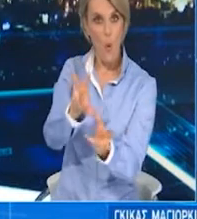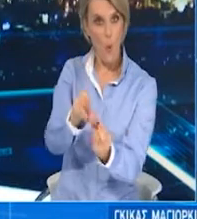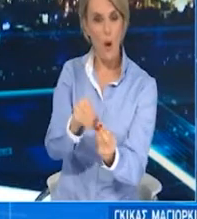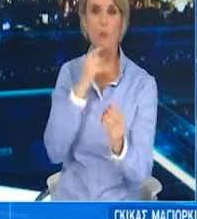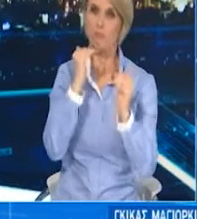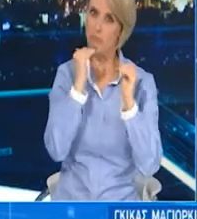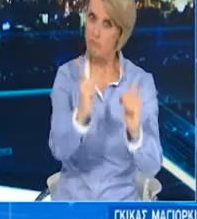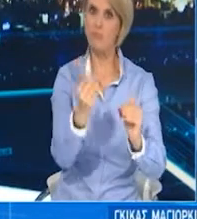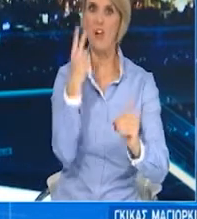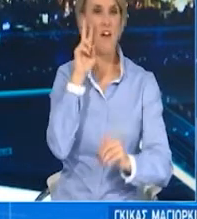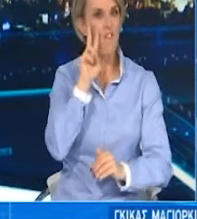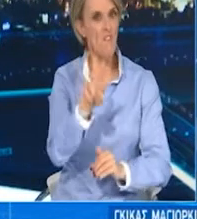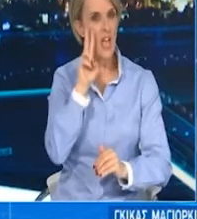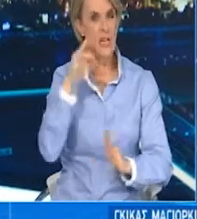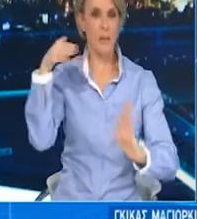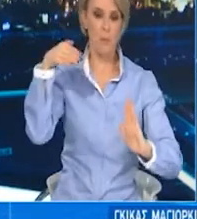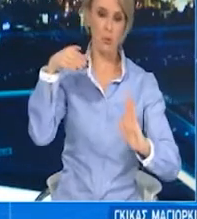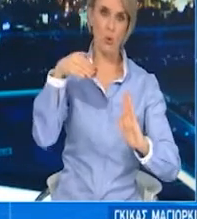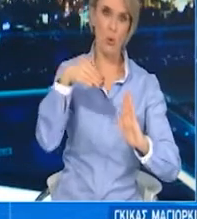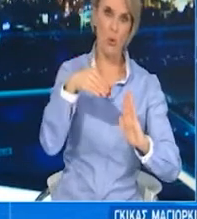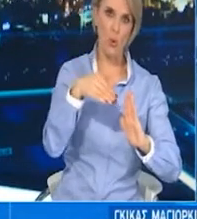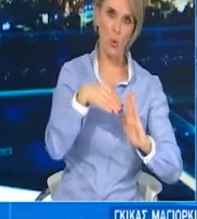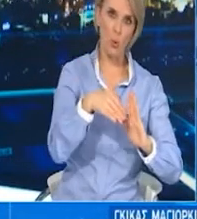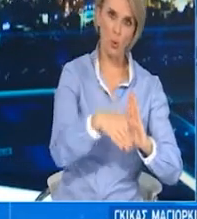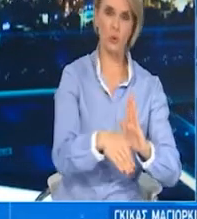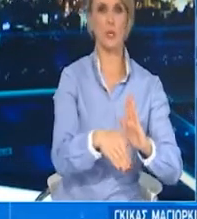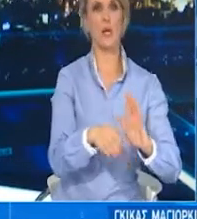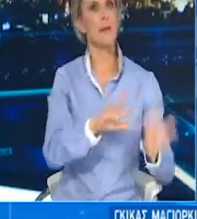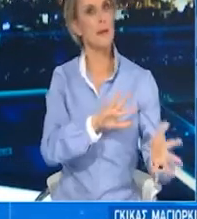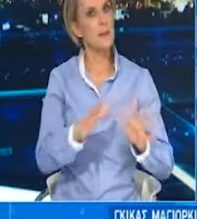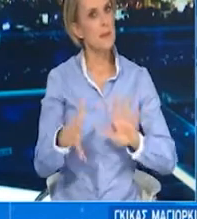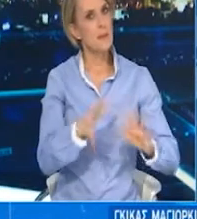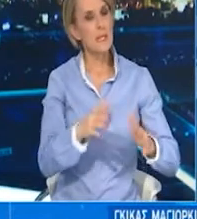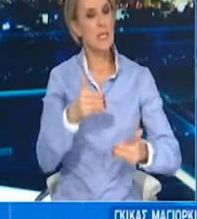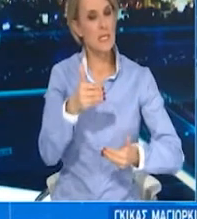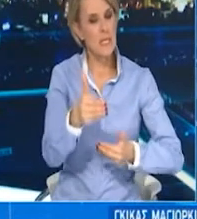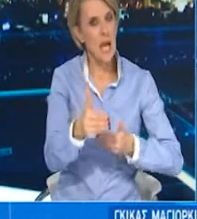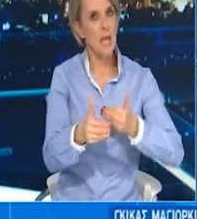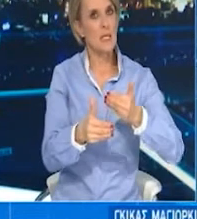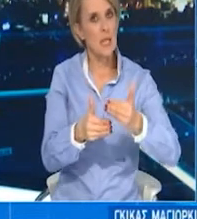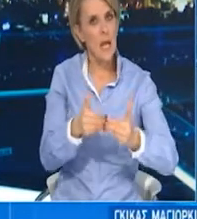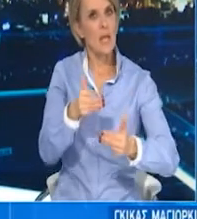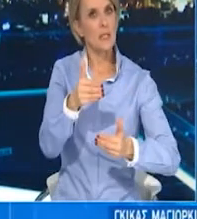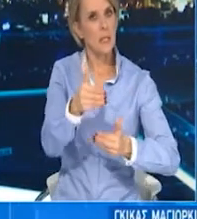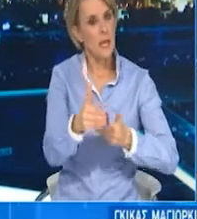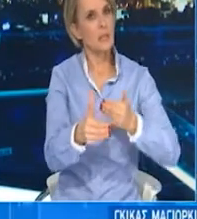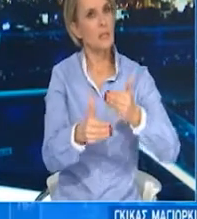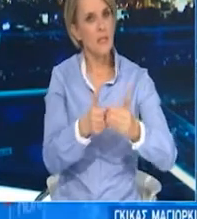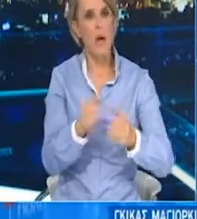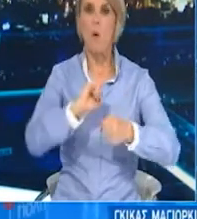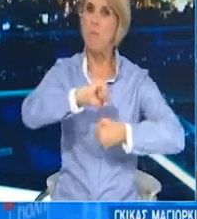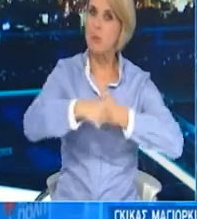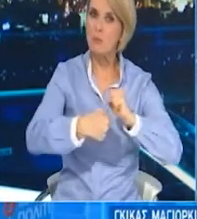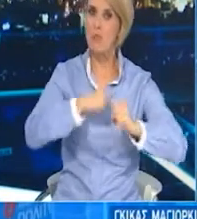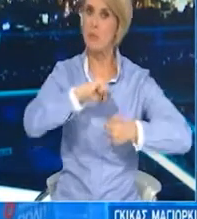να έχει πτωτική πορεία, ωστόσο ο ρυθμός μείωσης της νοσηρότητας κατά απόλυτη τιμή εξακολουθεί να είναι πολύ μικρότερος από το ρυθμό αύξησης που παρατηρήσαμε μέσα